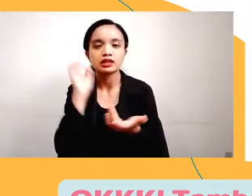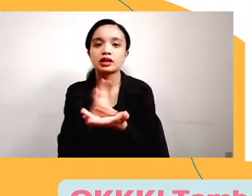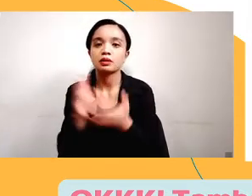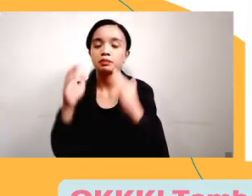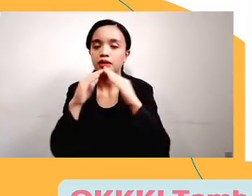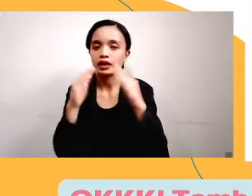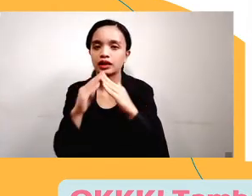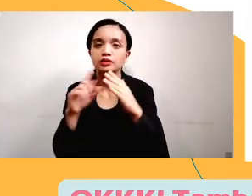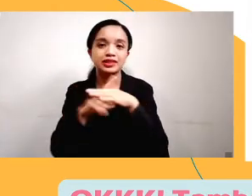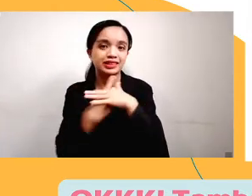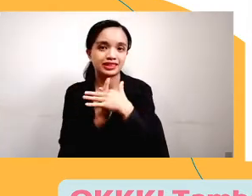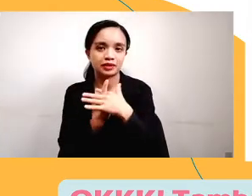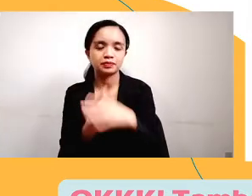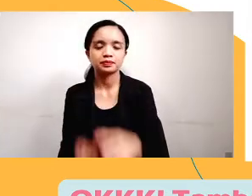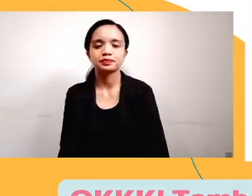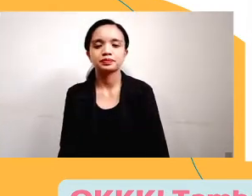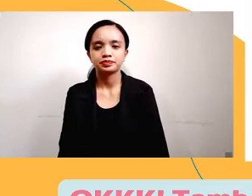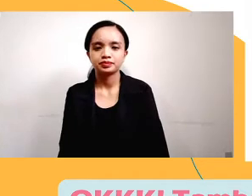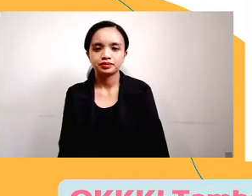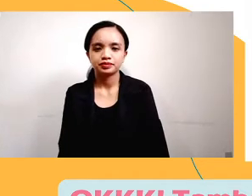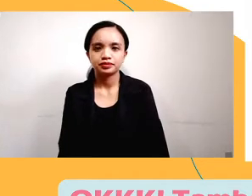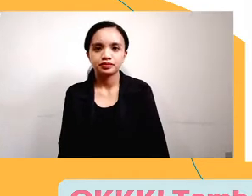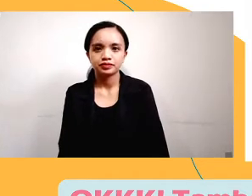magsimula na po tayo.